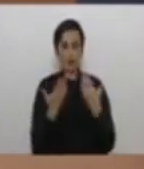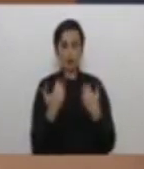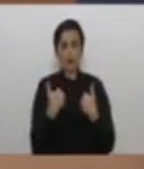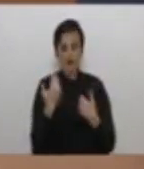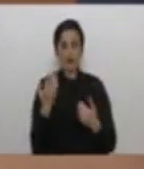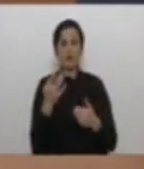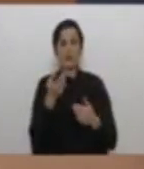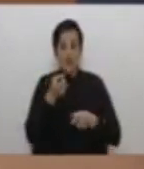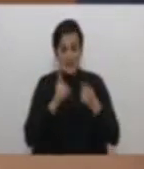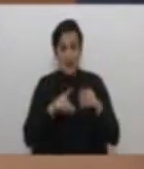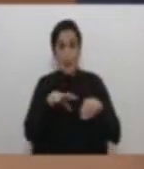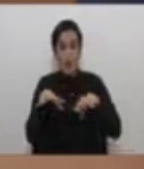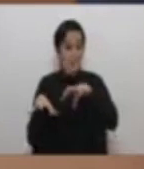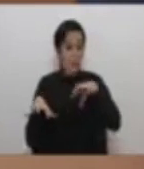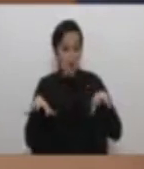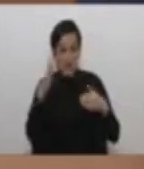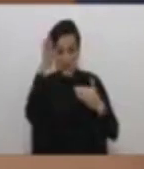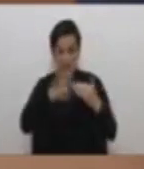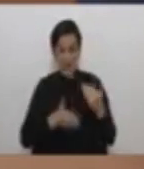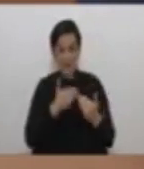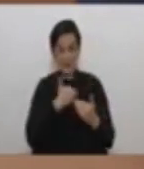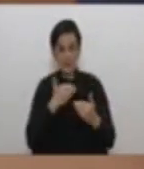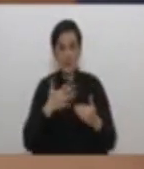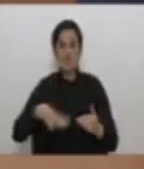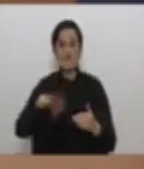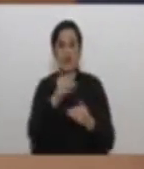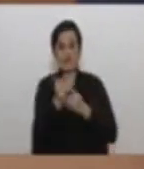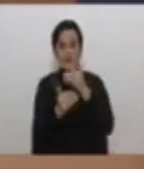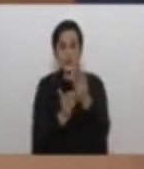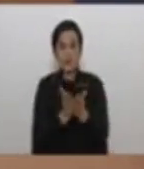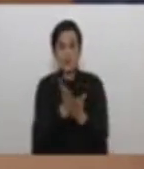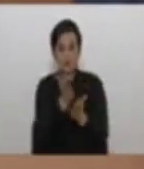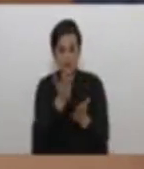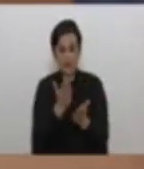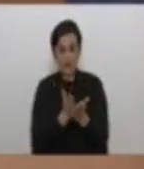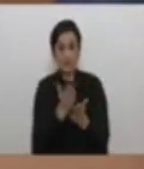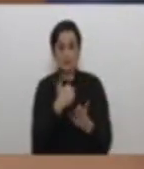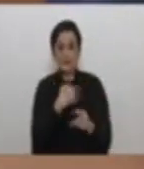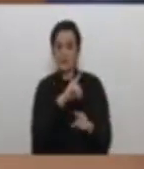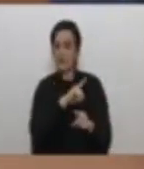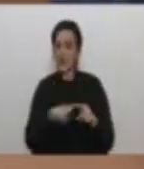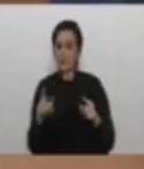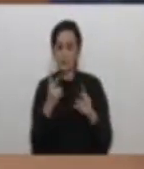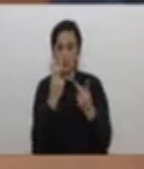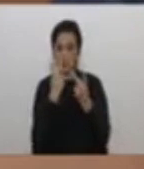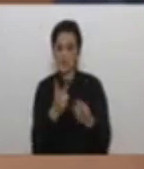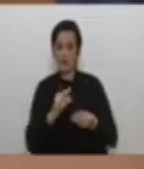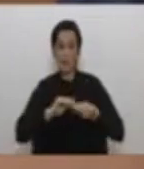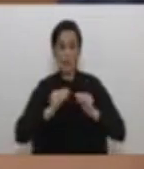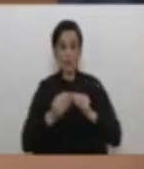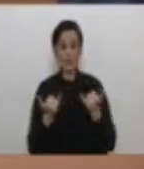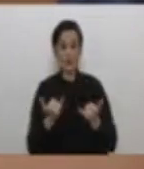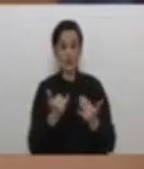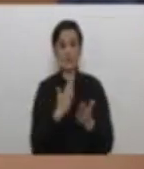რეალურად პოლარიზაციის დასრულება, თუ რეალურად გვინდა ქვეყანა წინ წავიდეს, მაშინ ჩვენ სასწრაფოდ უნდა შევხედოთ იმ გამოწვევას, რომელიც დღეს